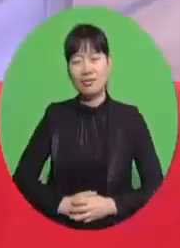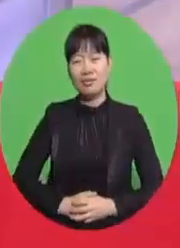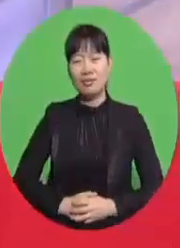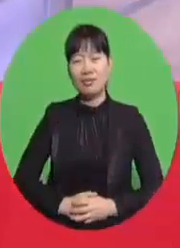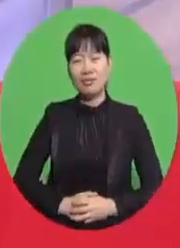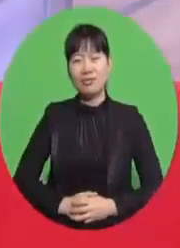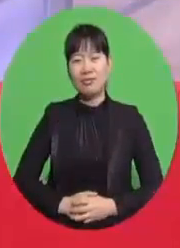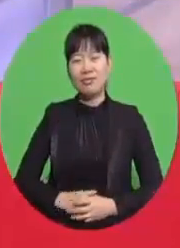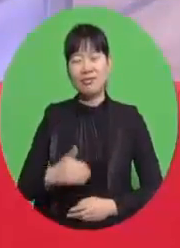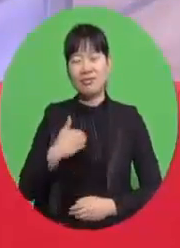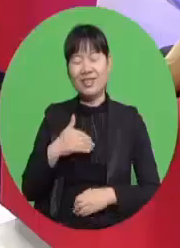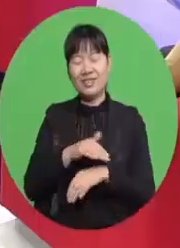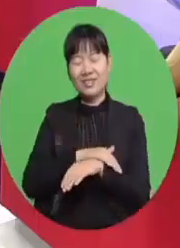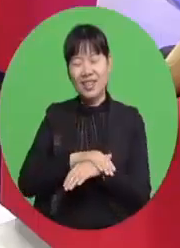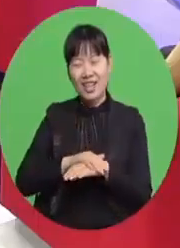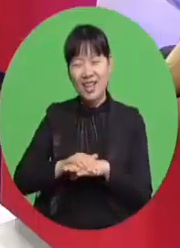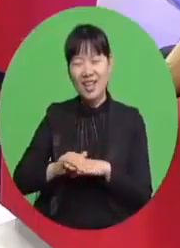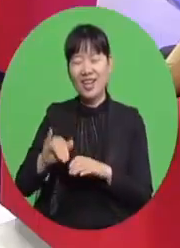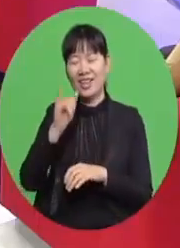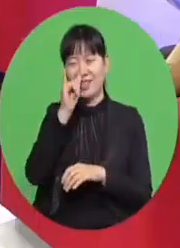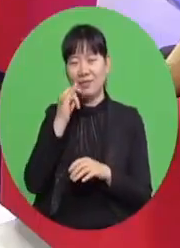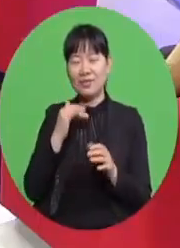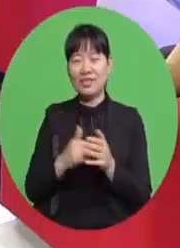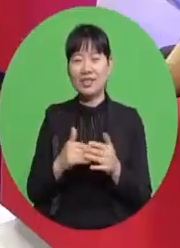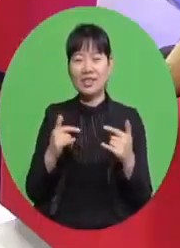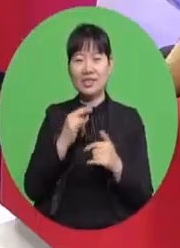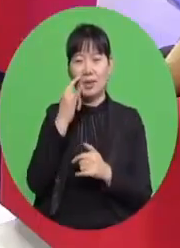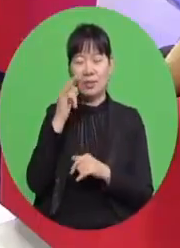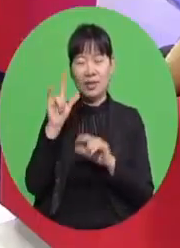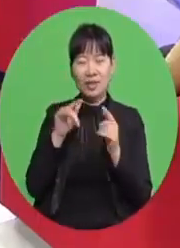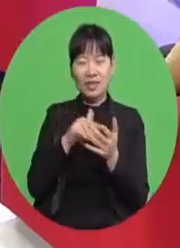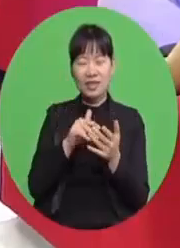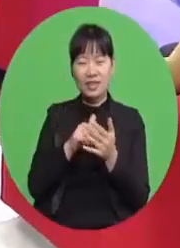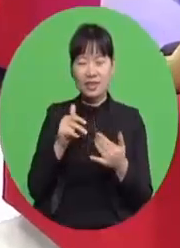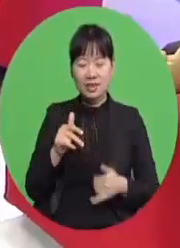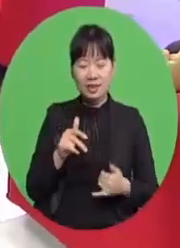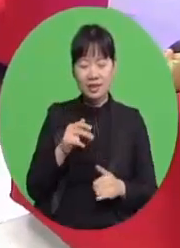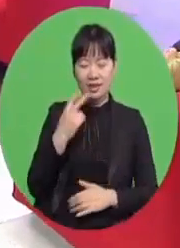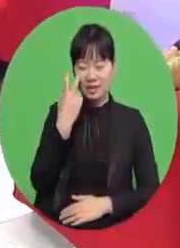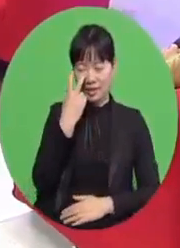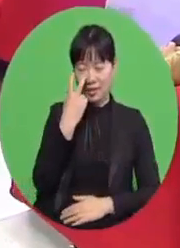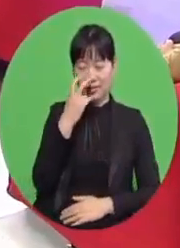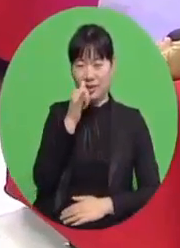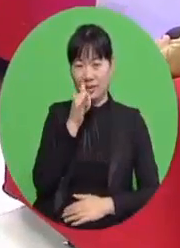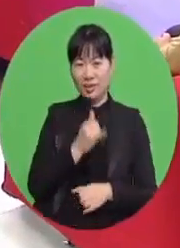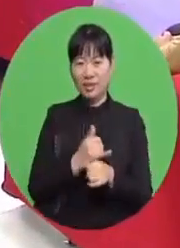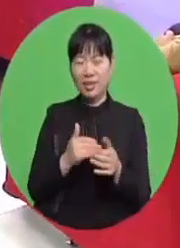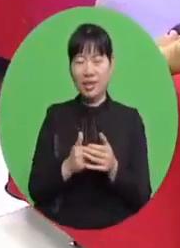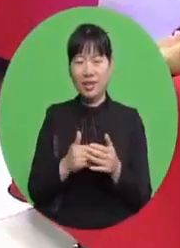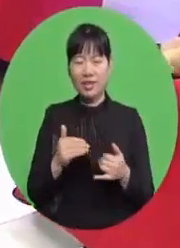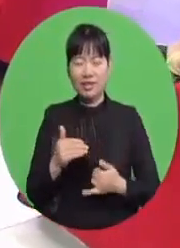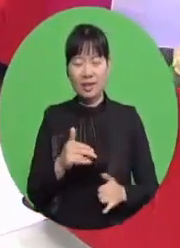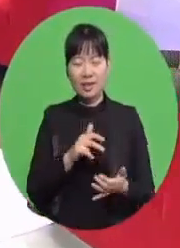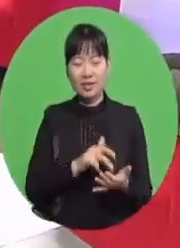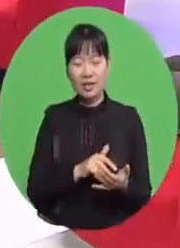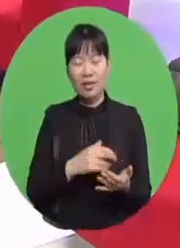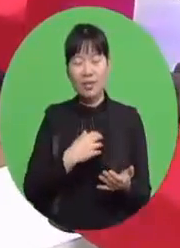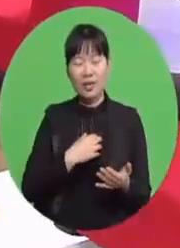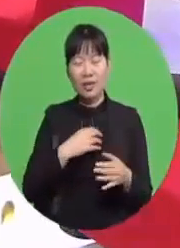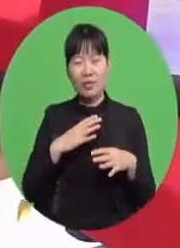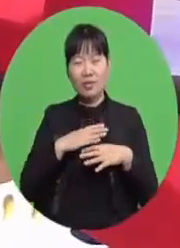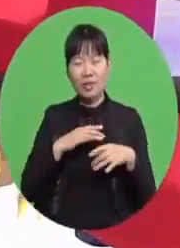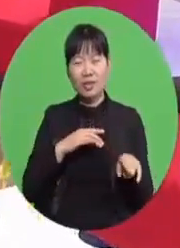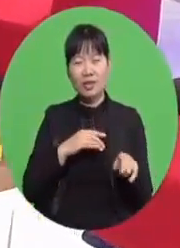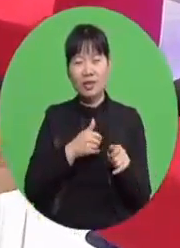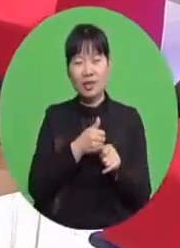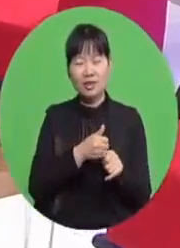있대네요. 아이들은 다행입니다. 늘 엄마의 상태를 살피고 있군요. 그렇죠. 아이들은요. 애들 입장에서는 우리는 애가 겁나고 무섭고